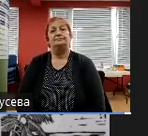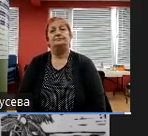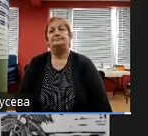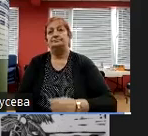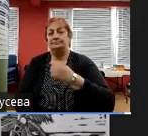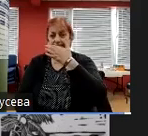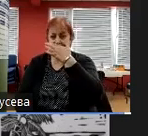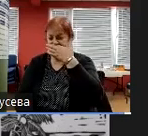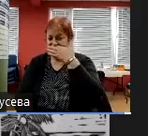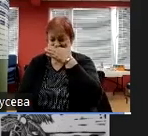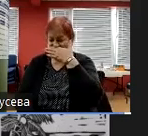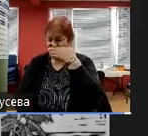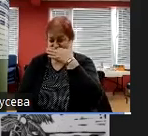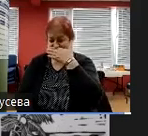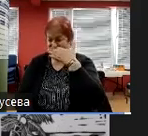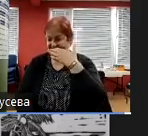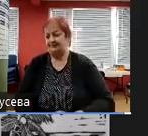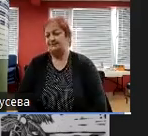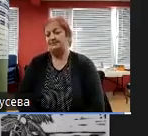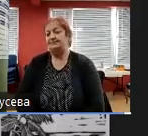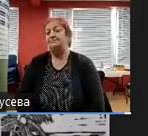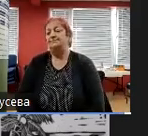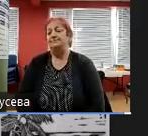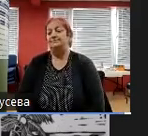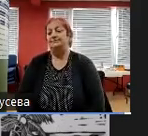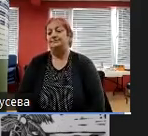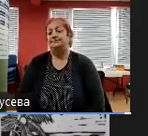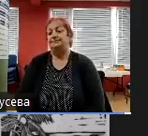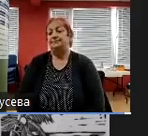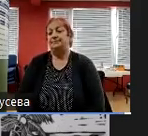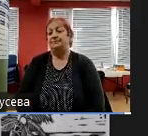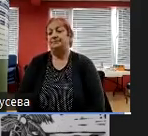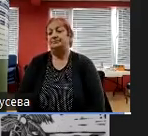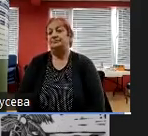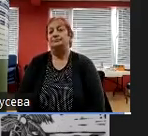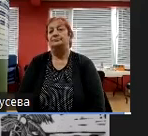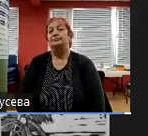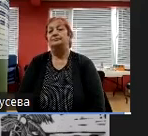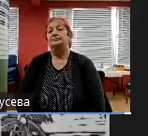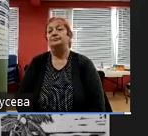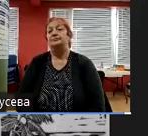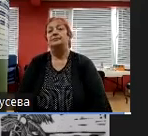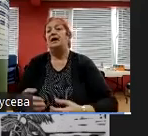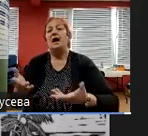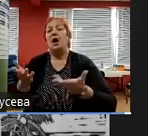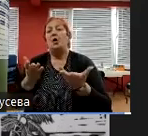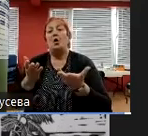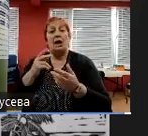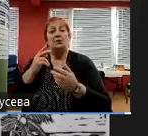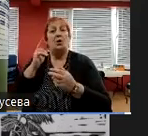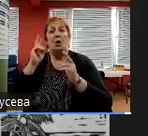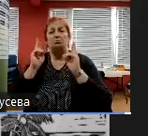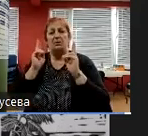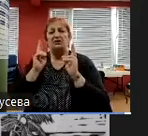do as part of our process when publishing on social media. Окей. Така, когато решите да